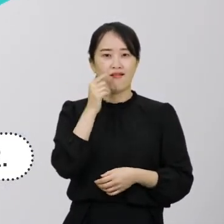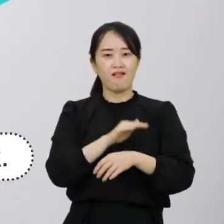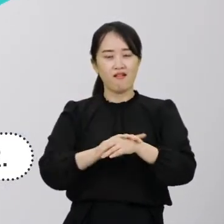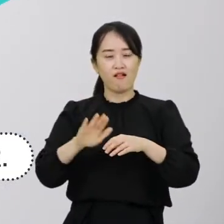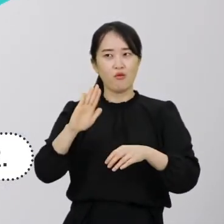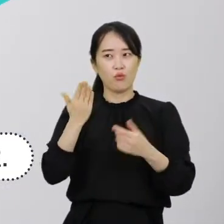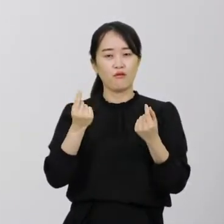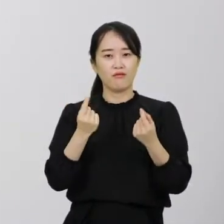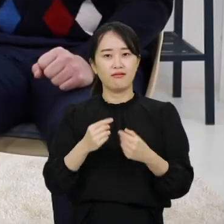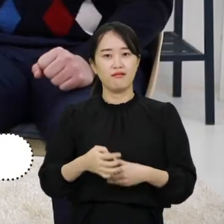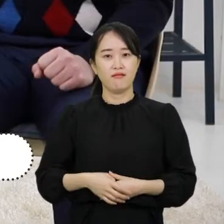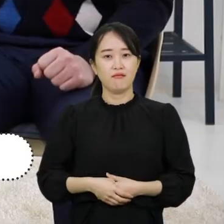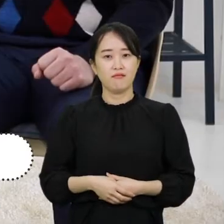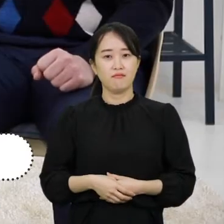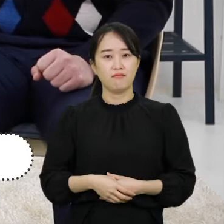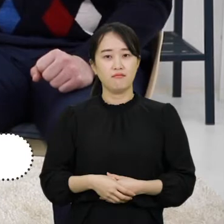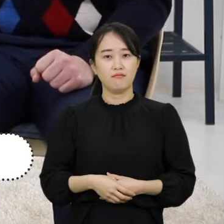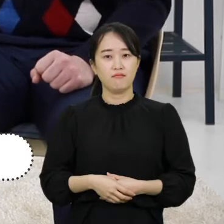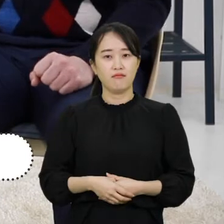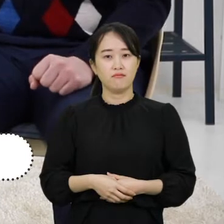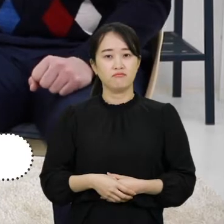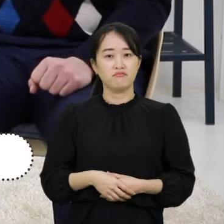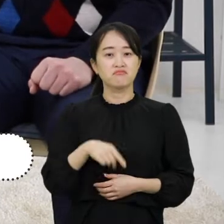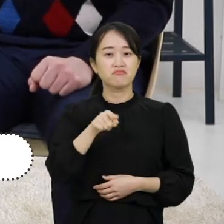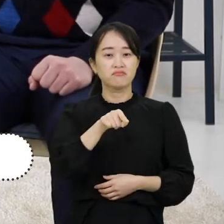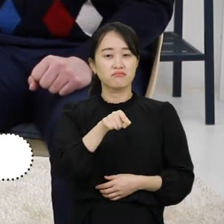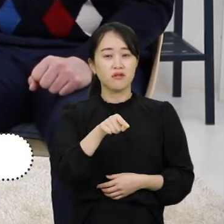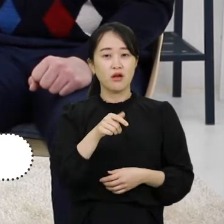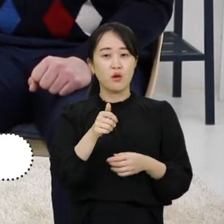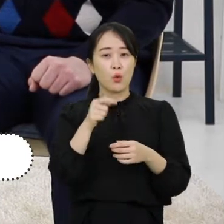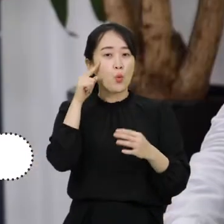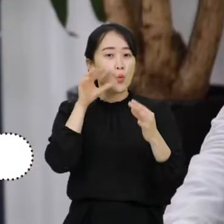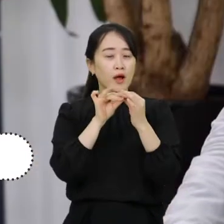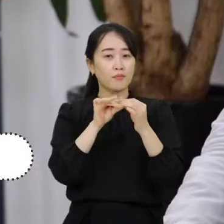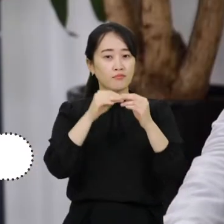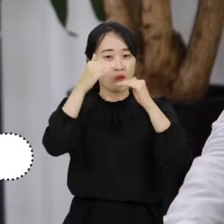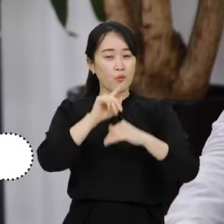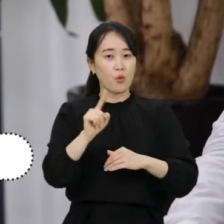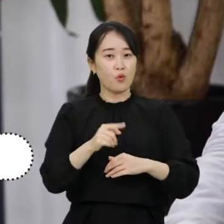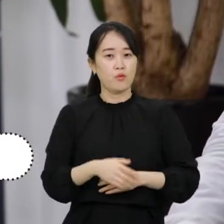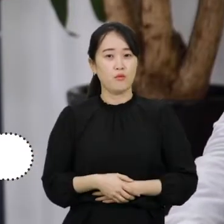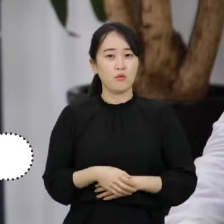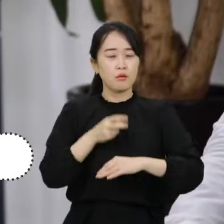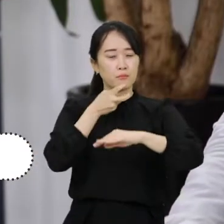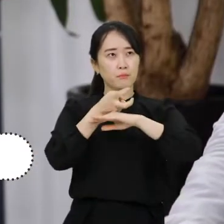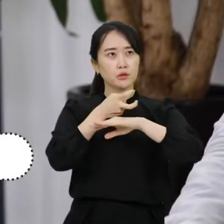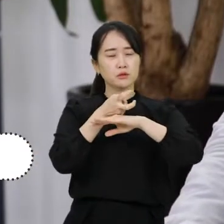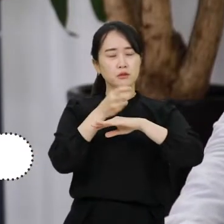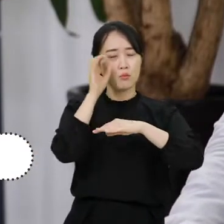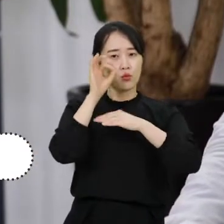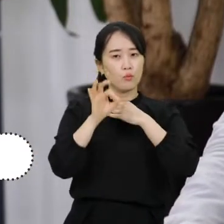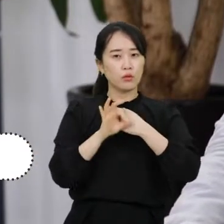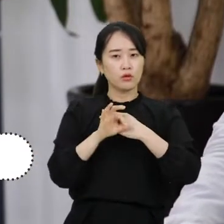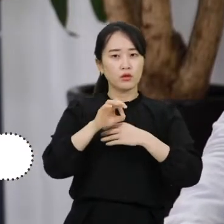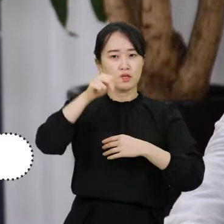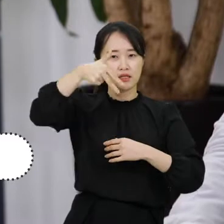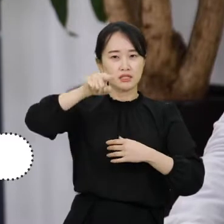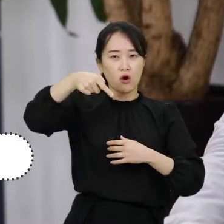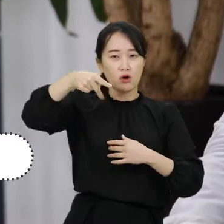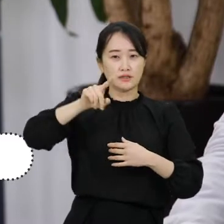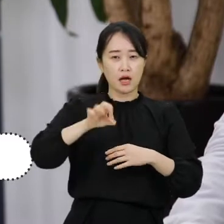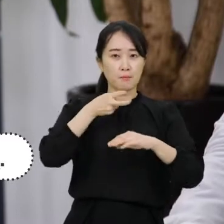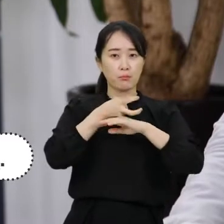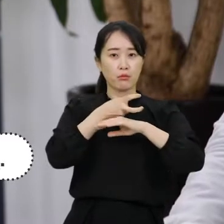돼 있더라고요. 맞아. 우리 현학 씨는 좀 어떤 거에서 공감이 되실까요? 버스만 해도 저상버스 도입률이